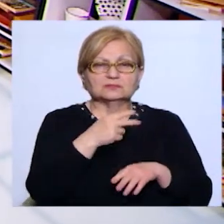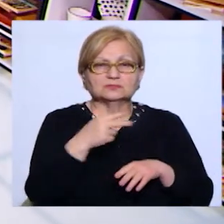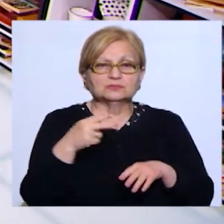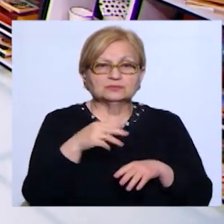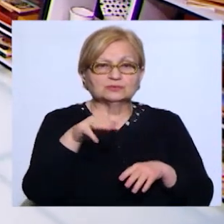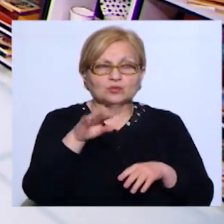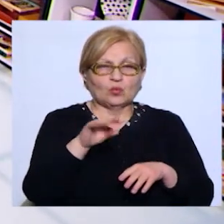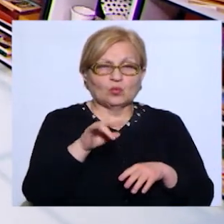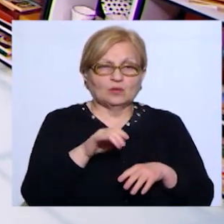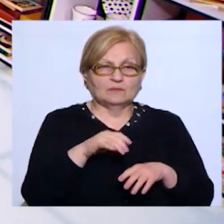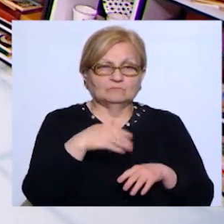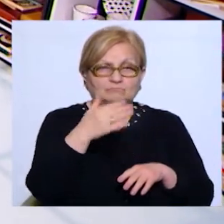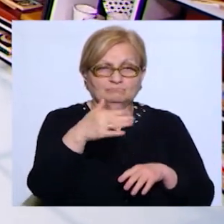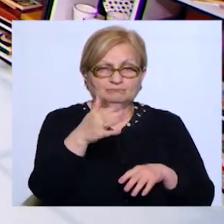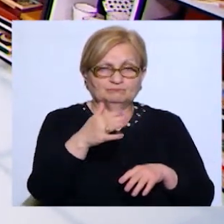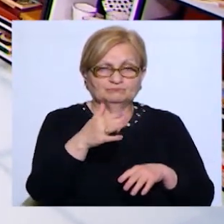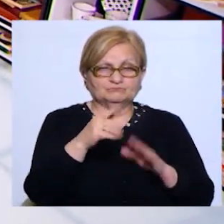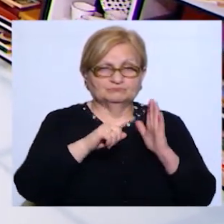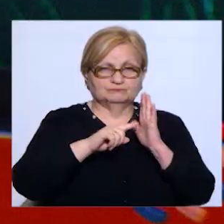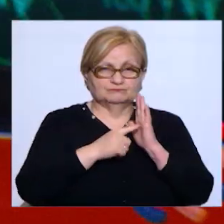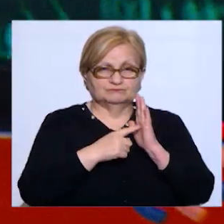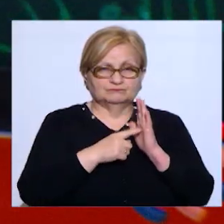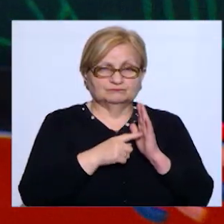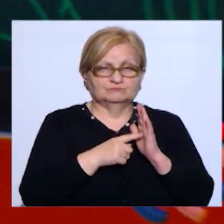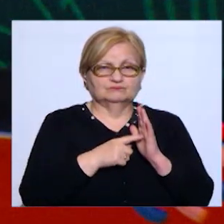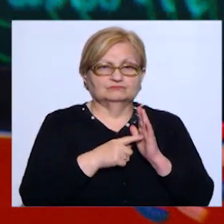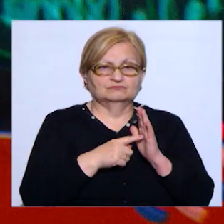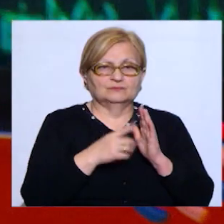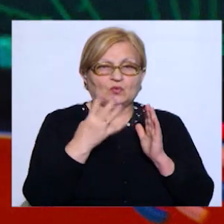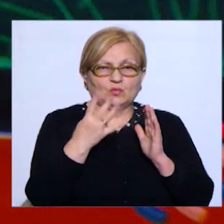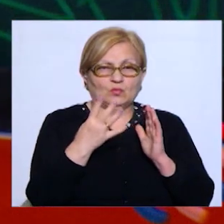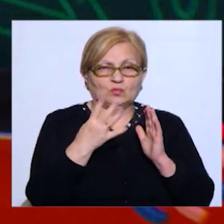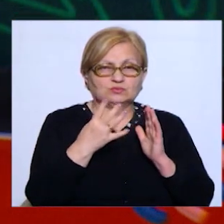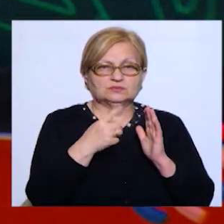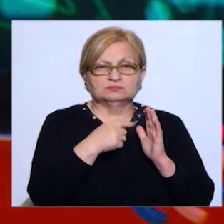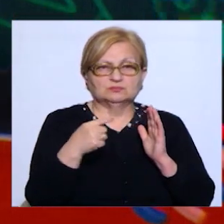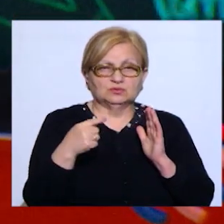რა ვიცით, რომ გარე ნაწილი გავამრავლოთ მთლიან, ესე იგი 4 - x